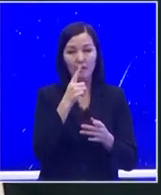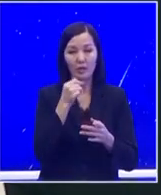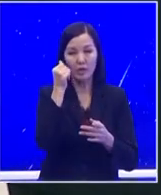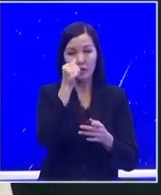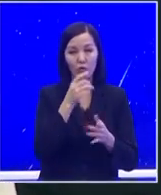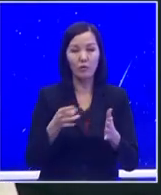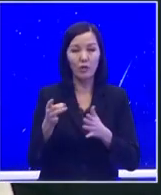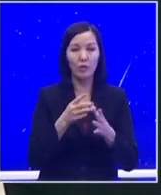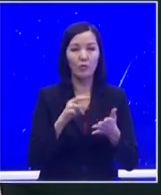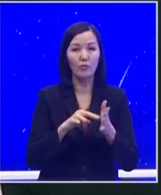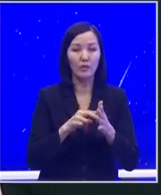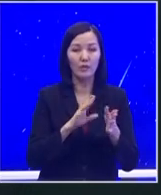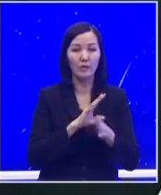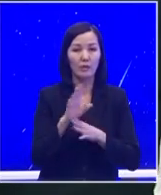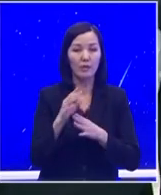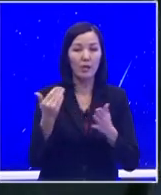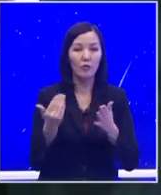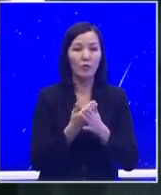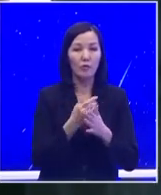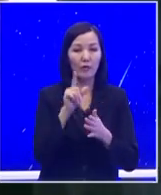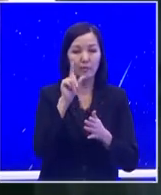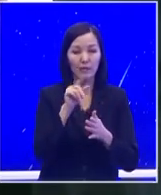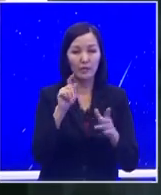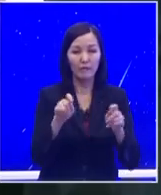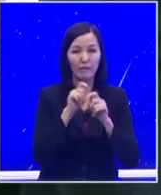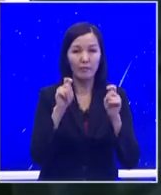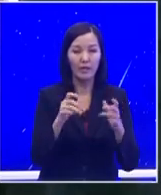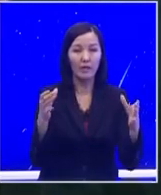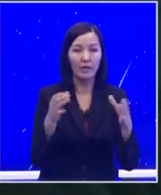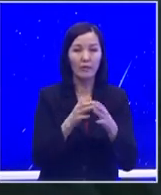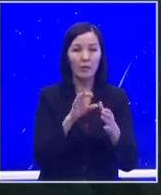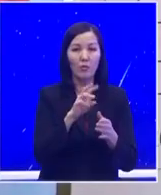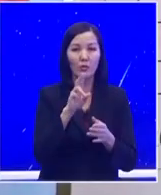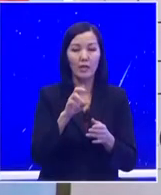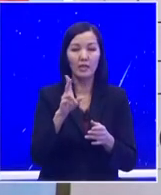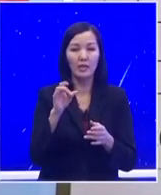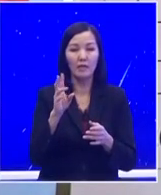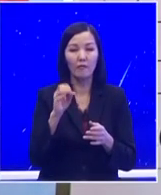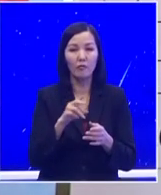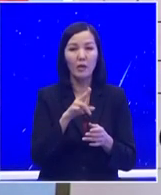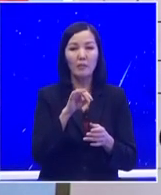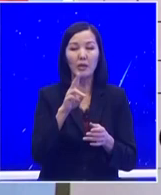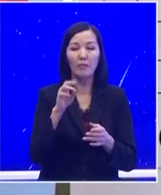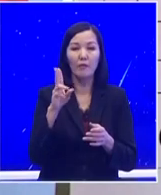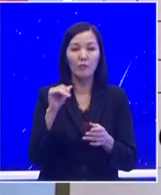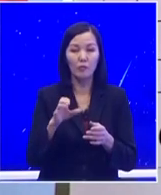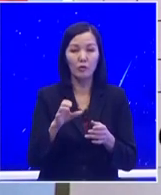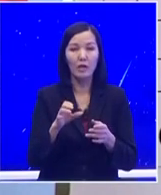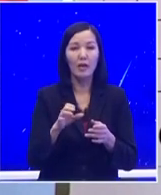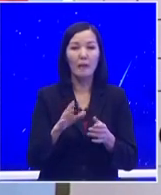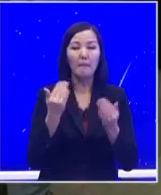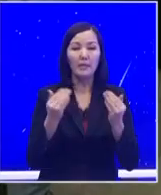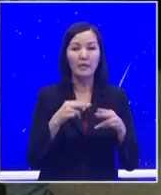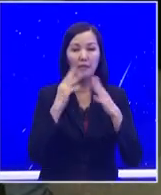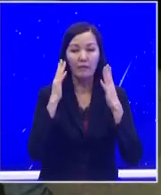годы в регионе планируется сдать в эксплуатацию две птицфабрики компании «Отан Грин Фуд» и «Примакус». Большое внимание в последние